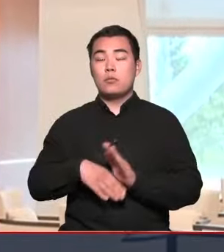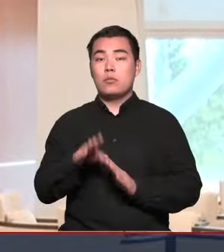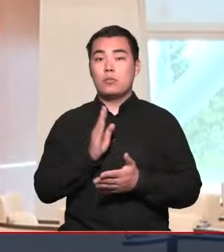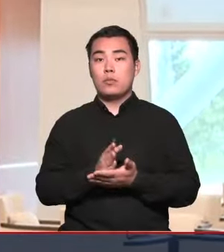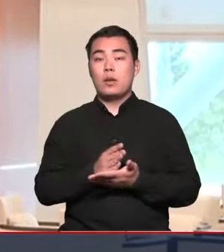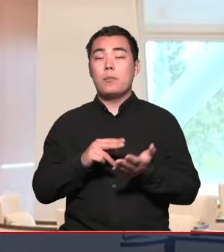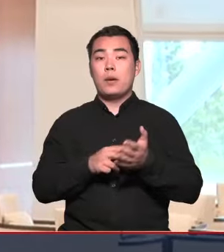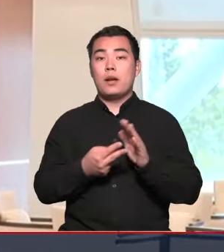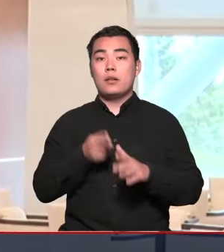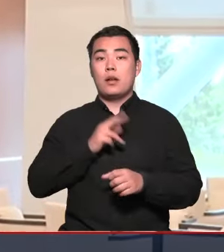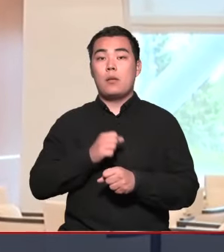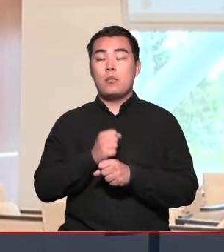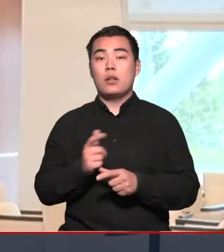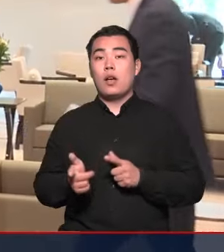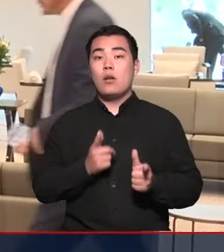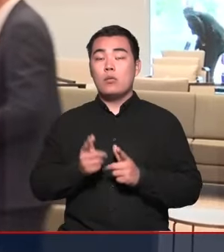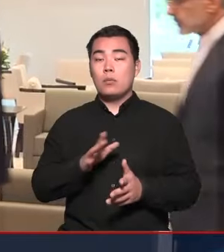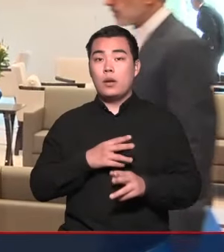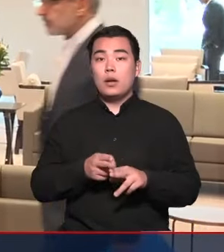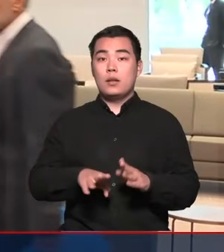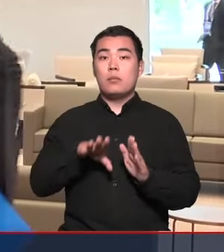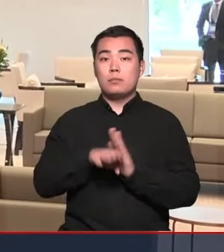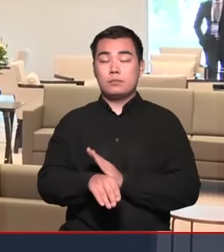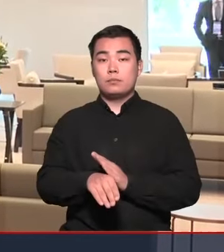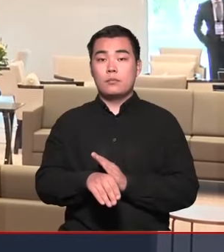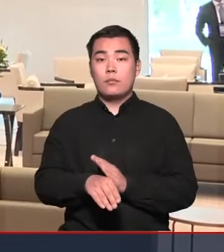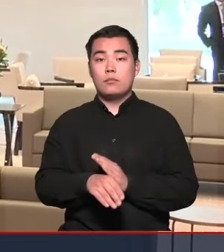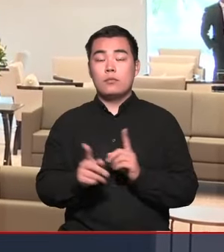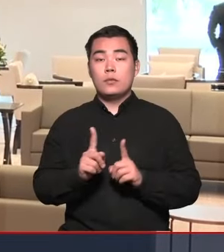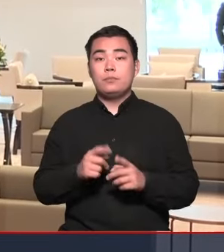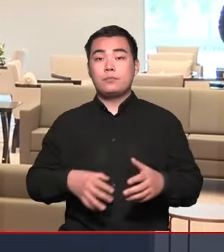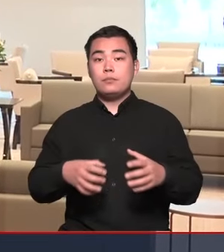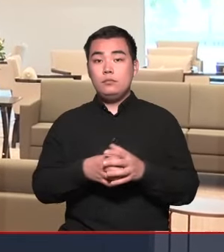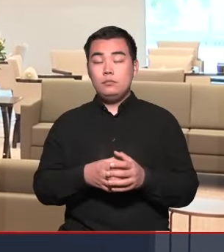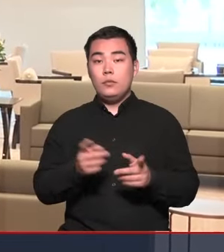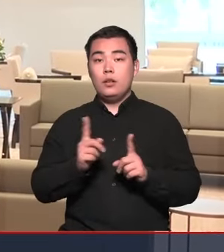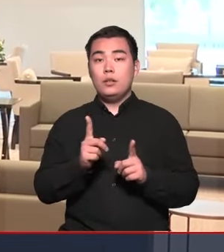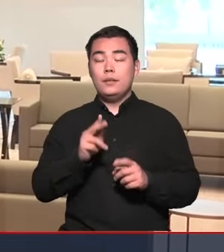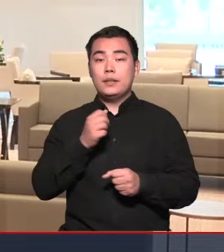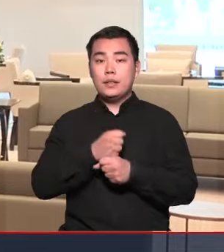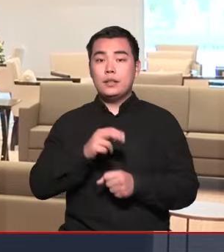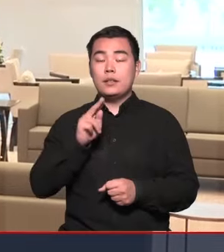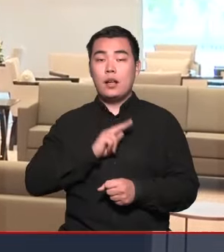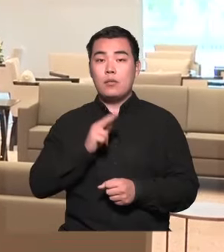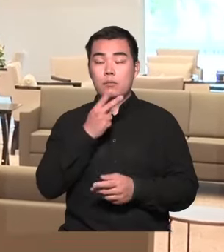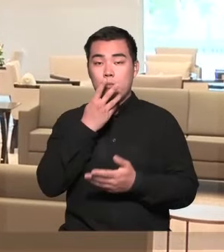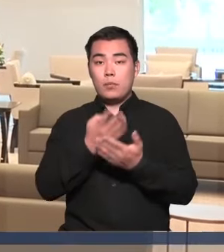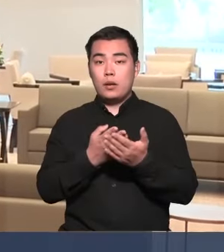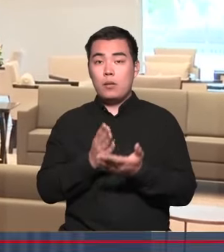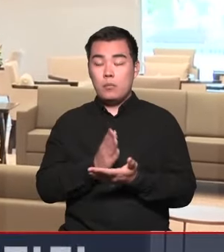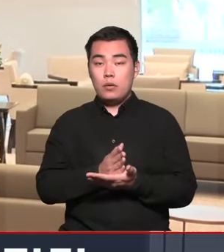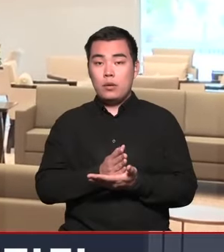Бағдарлама жасалды. Бағдарламаның ішінде ол біркен ғылыми зерттеу жұмыстар, ол